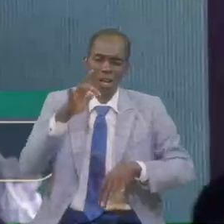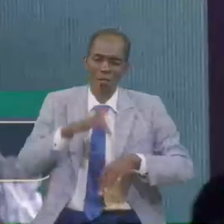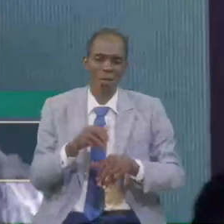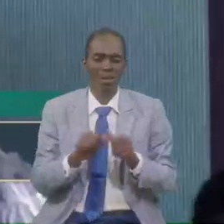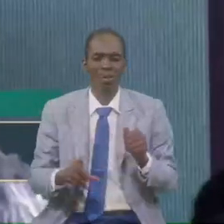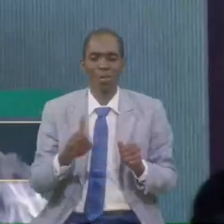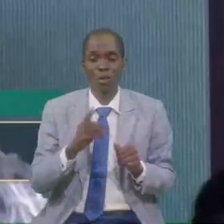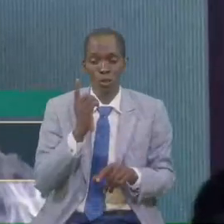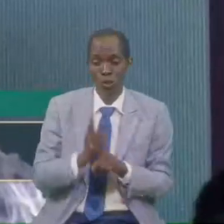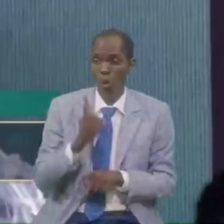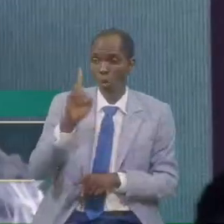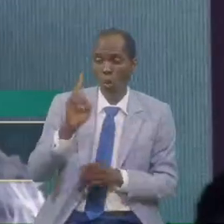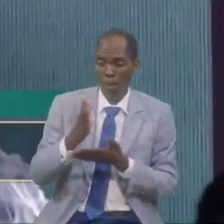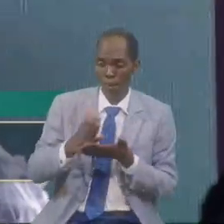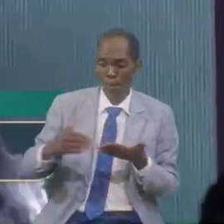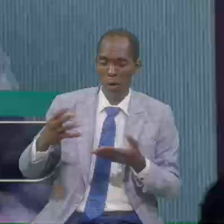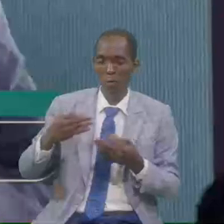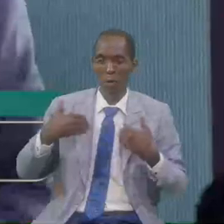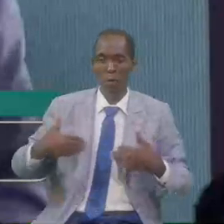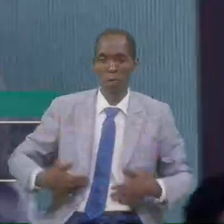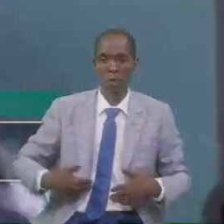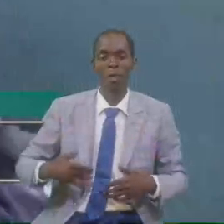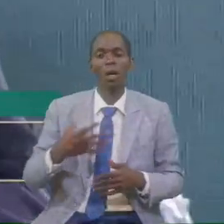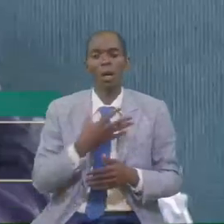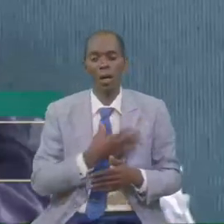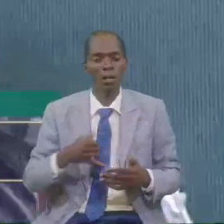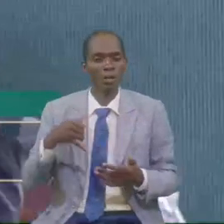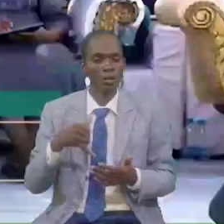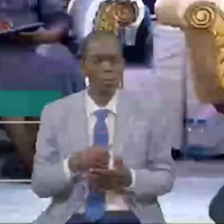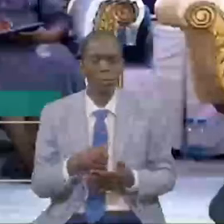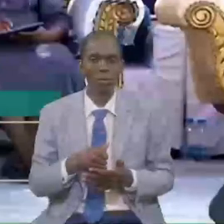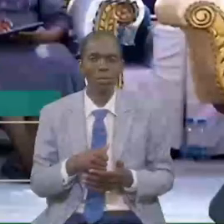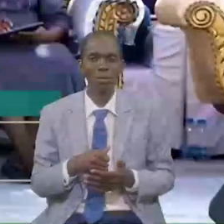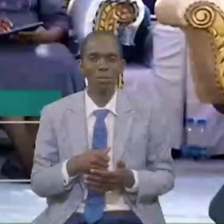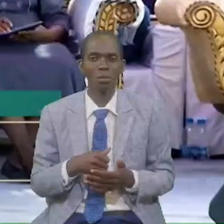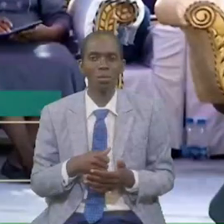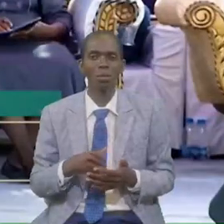Ce n'est pas seulement une partie du corps qui a un problème ou une maladie.